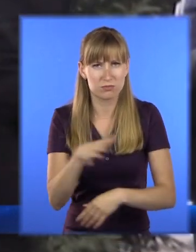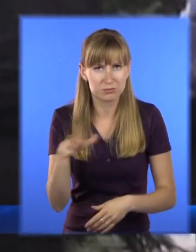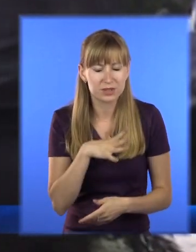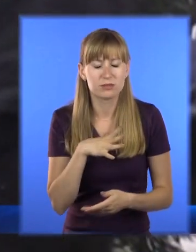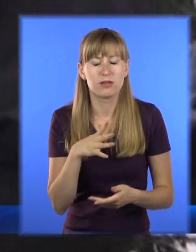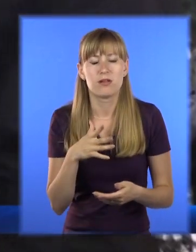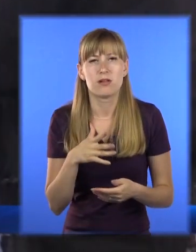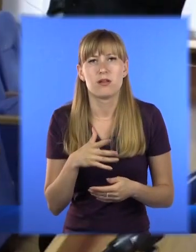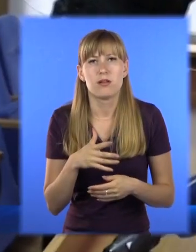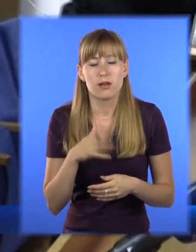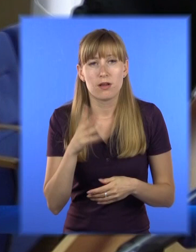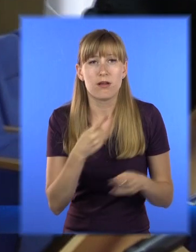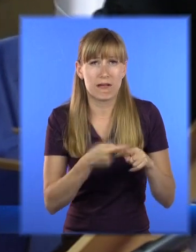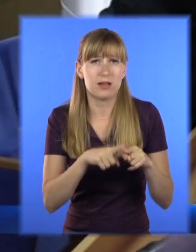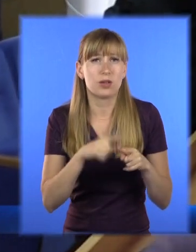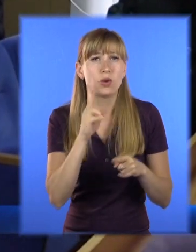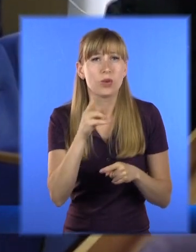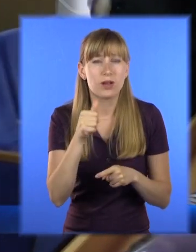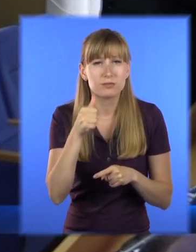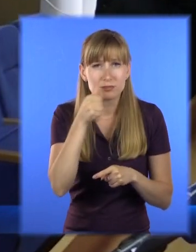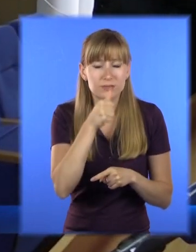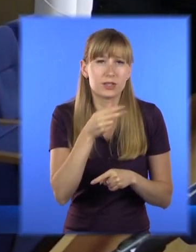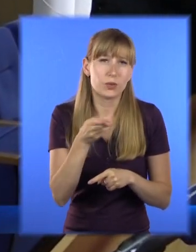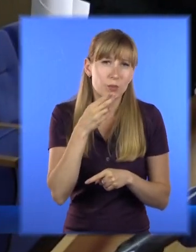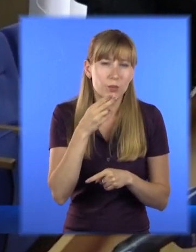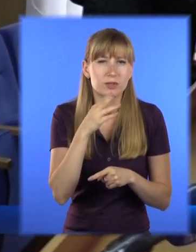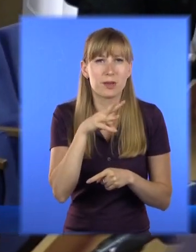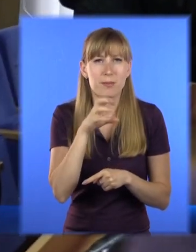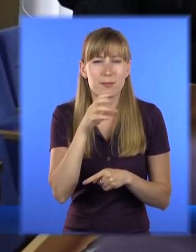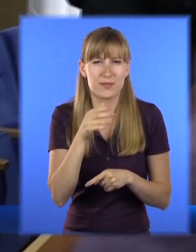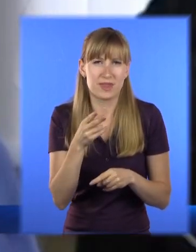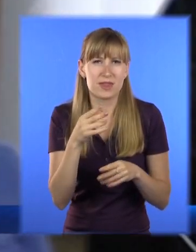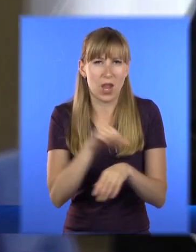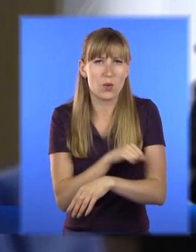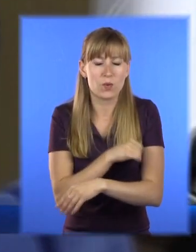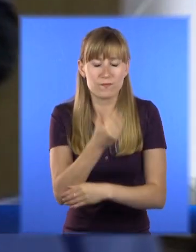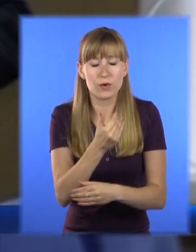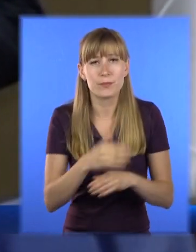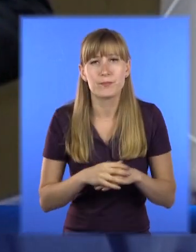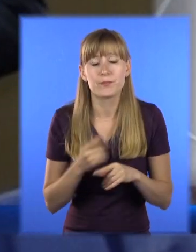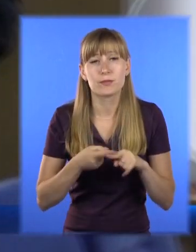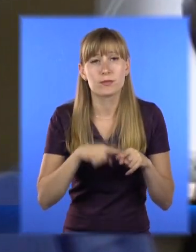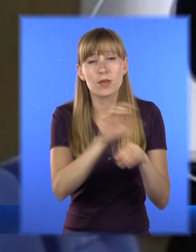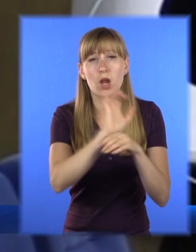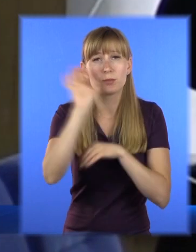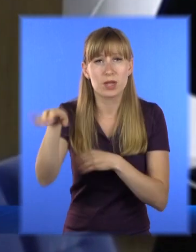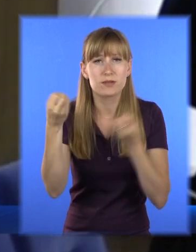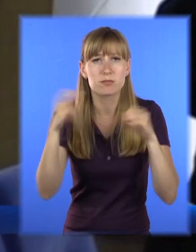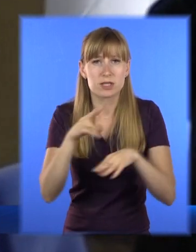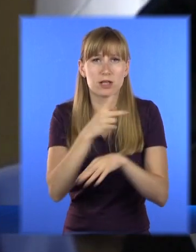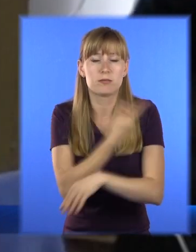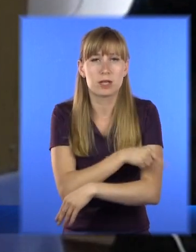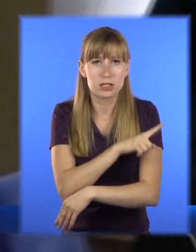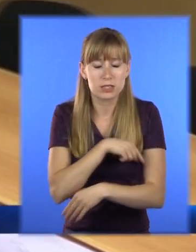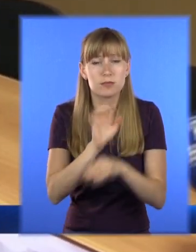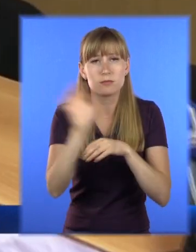сп'яніння. Зазвичай у такому стані перебувають ті, хто курить марихуану. Водія одразу доставили у психоневрологічний диспансер